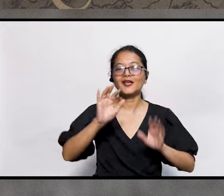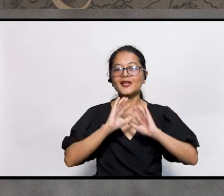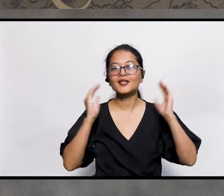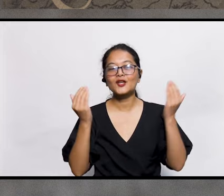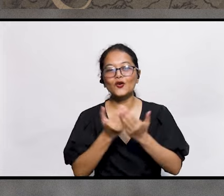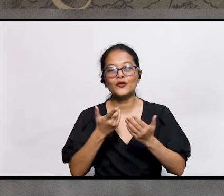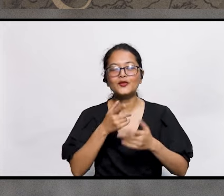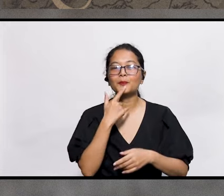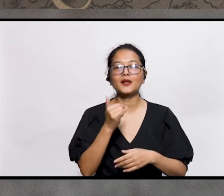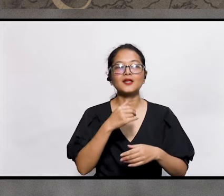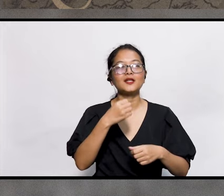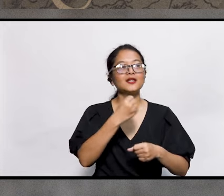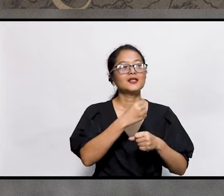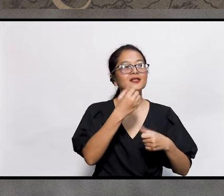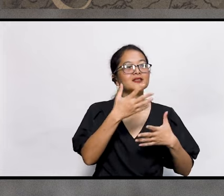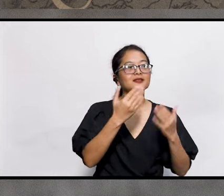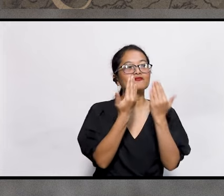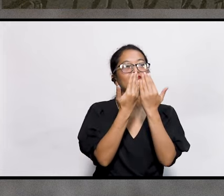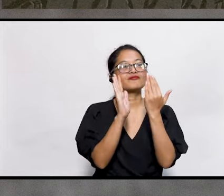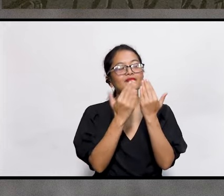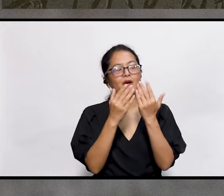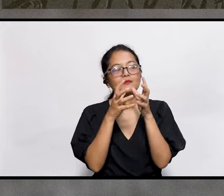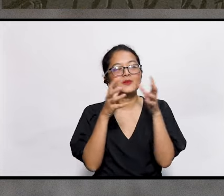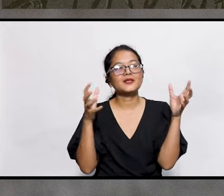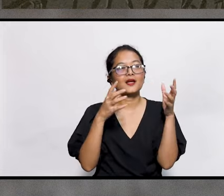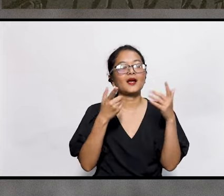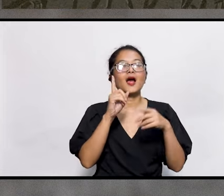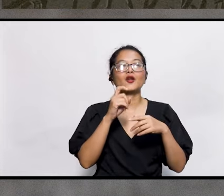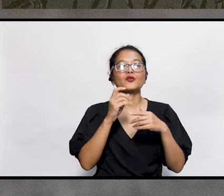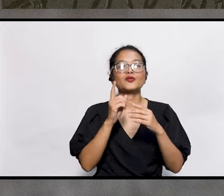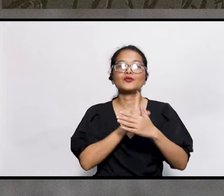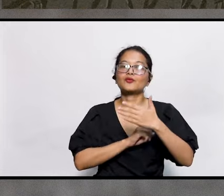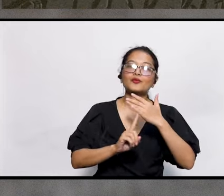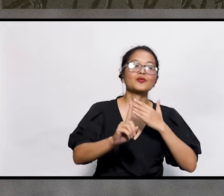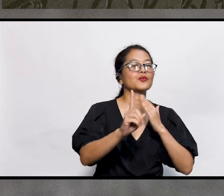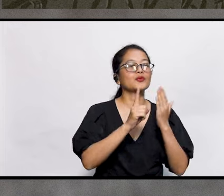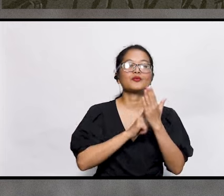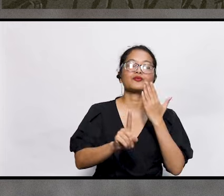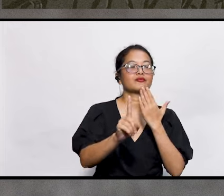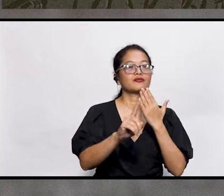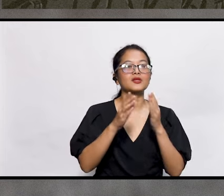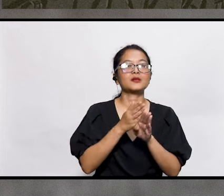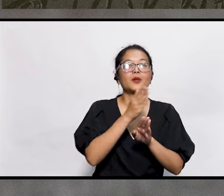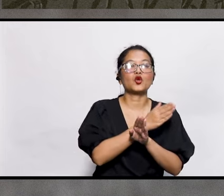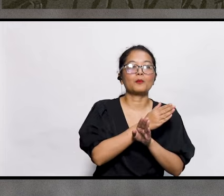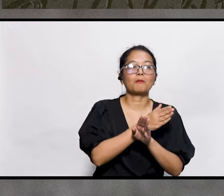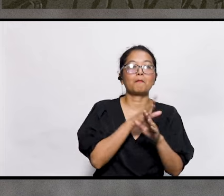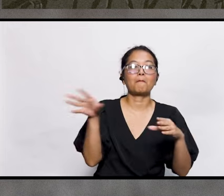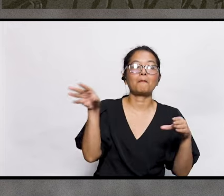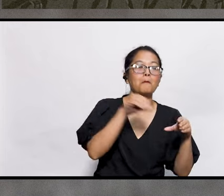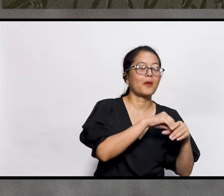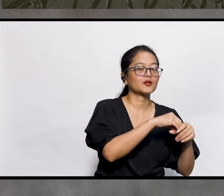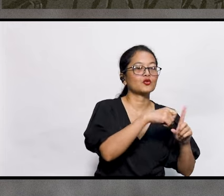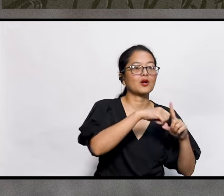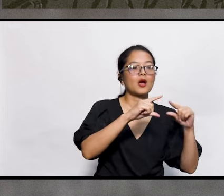perjanjian ada gerbang yang harus ditembus yang harus dilewati Jericho is the Gateway pintu